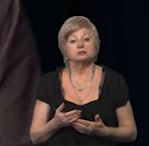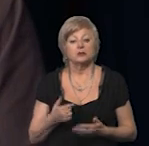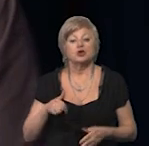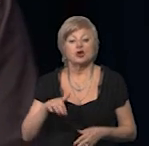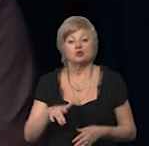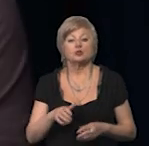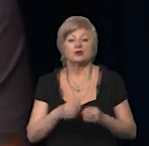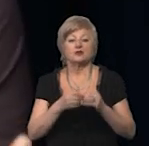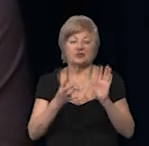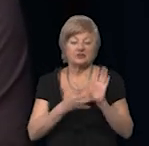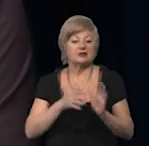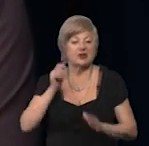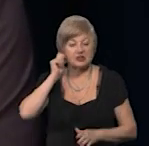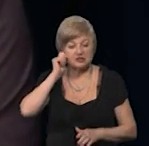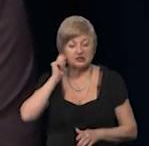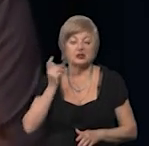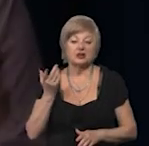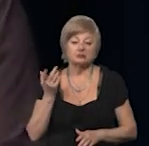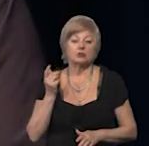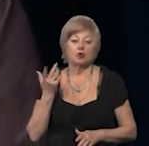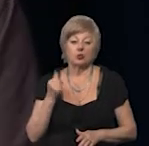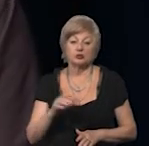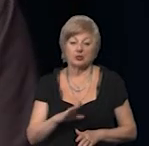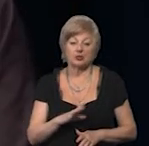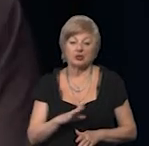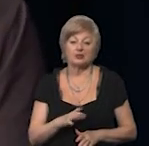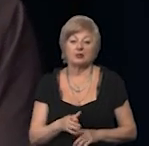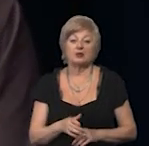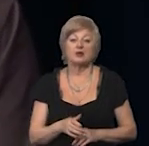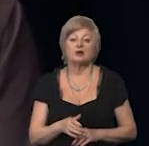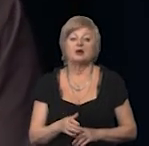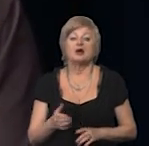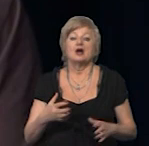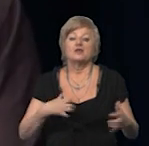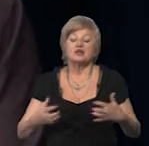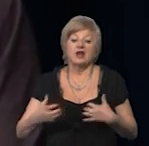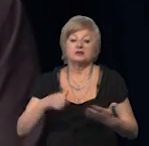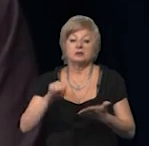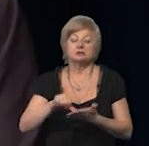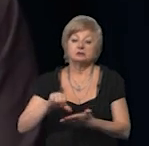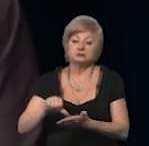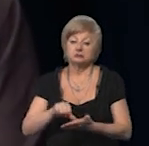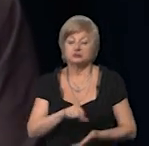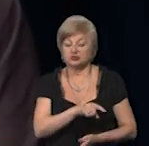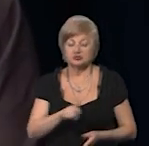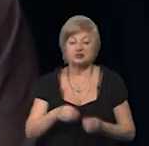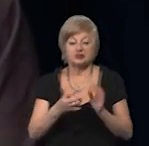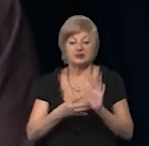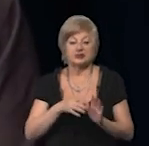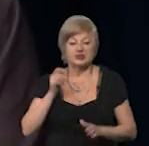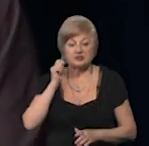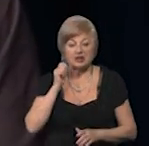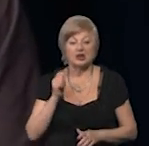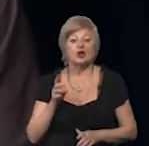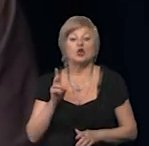не 19 років, да, ну, я вважаю, що так треба. 19 сезонів ну, в театрі, але артист, він навіть